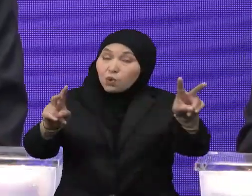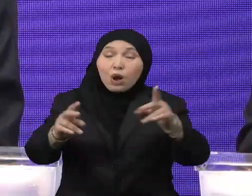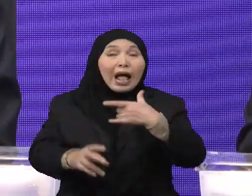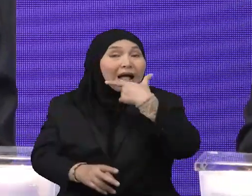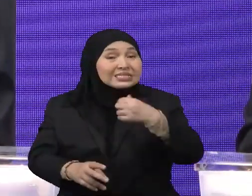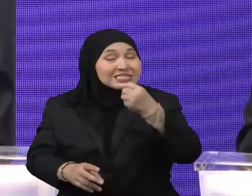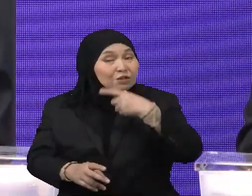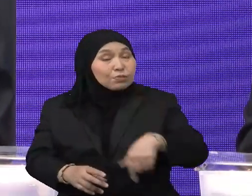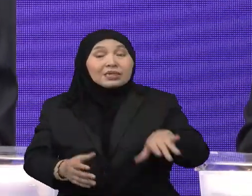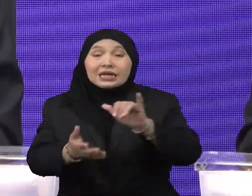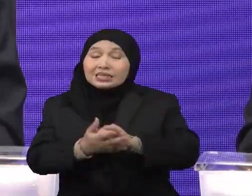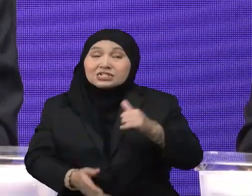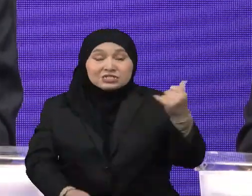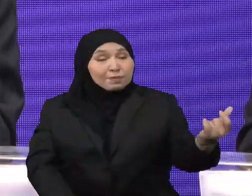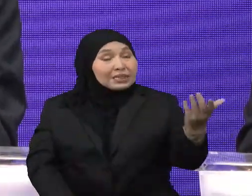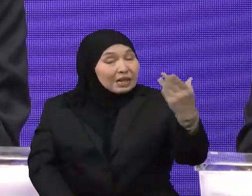Shallallahu Alaihi Wasallam